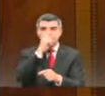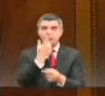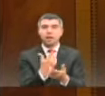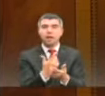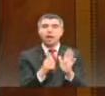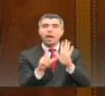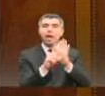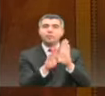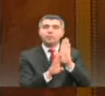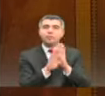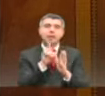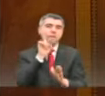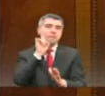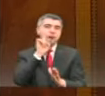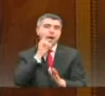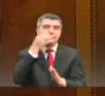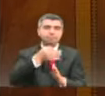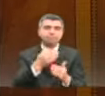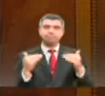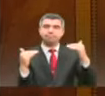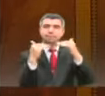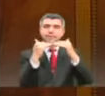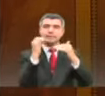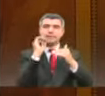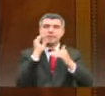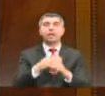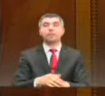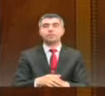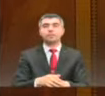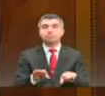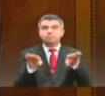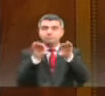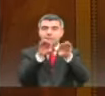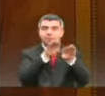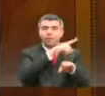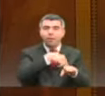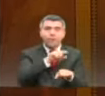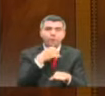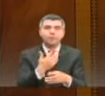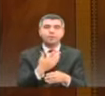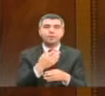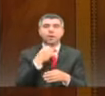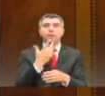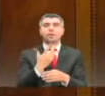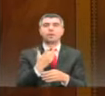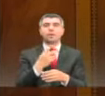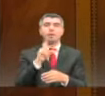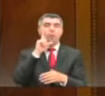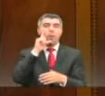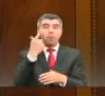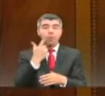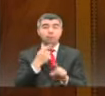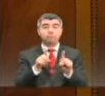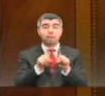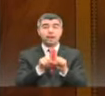المرأة وتفعيل مبدأ المساواة وإرساء وتفعيل هيئة المناصفة ومكافحة كل